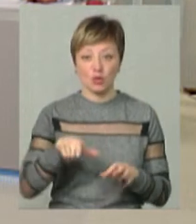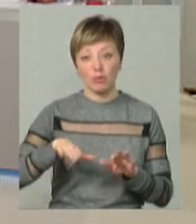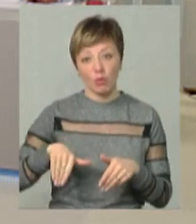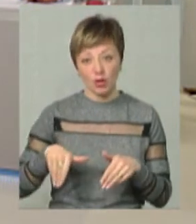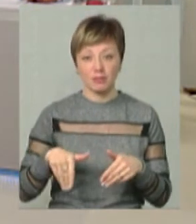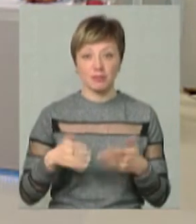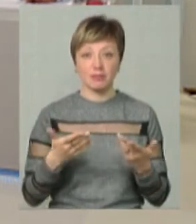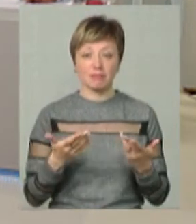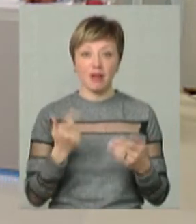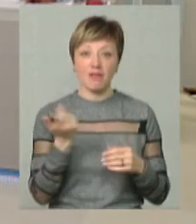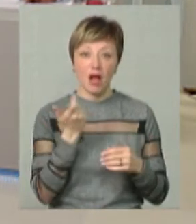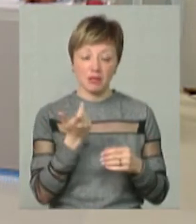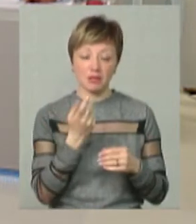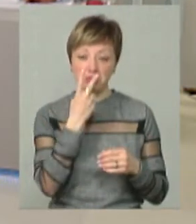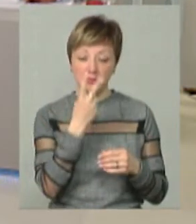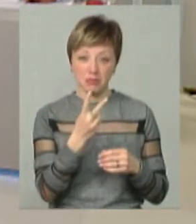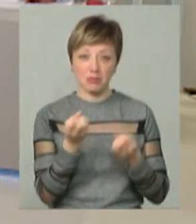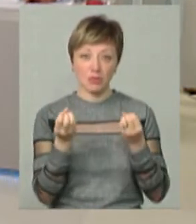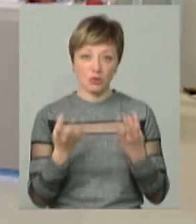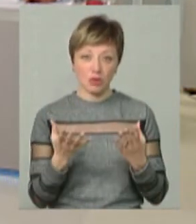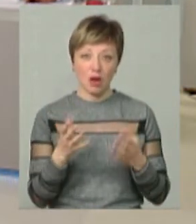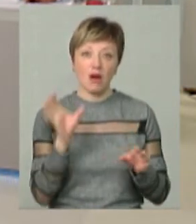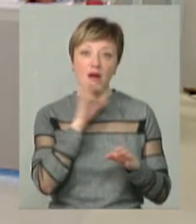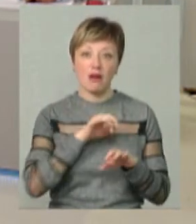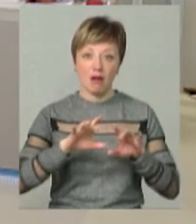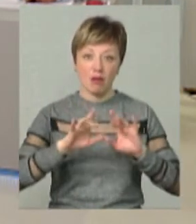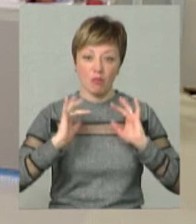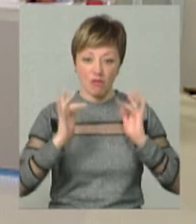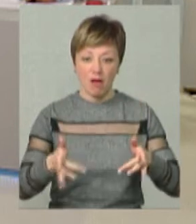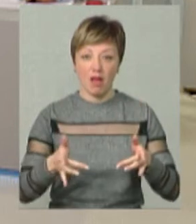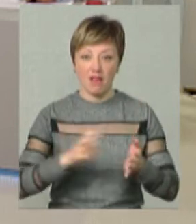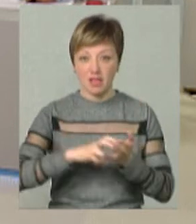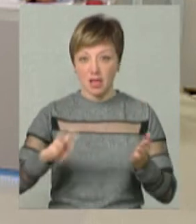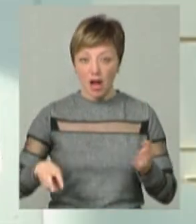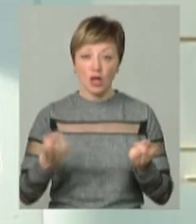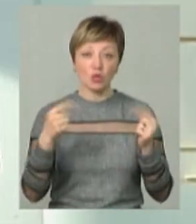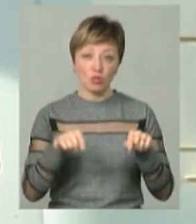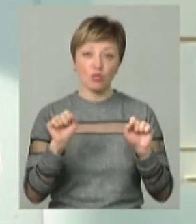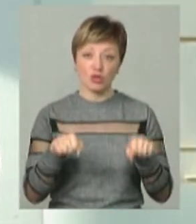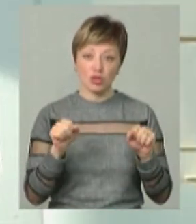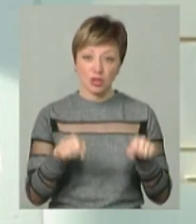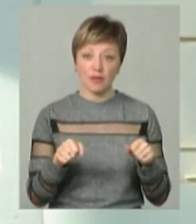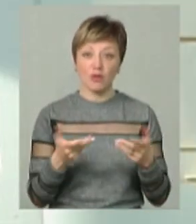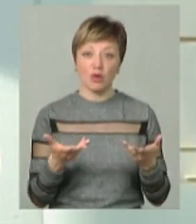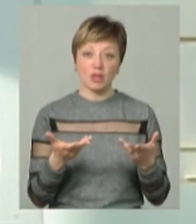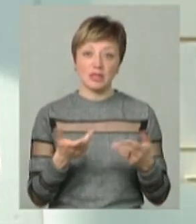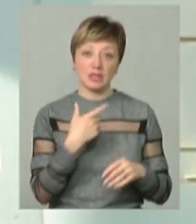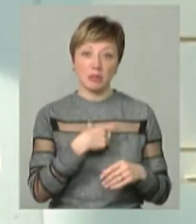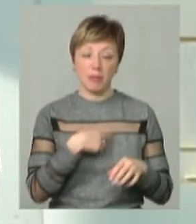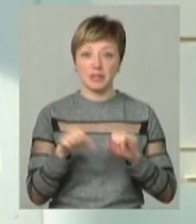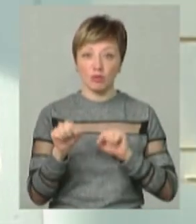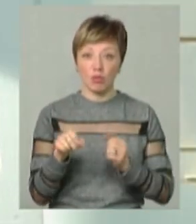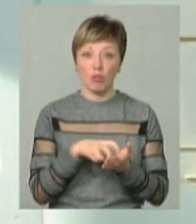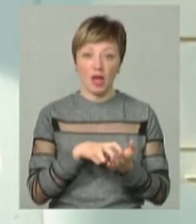потім, власники, натикалися на те, що їх просто грабували і виселялися. Тому, можливо, ну так якби себе